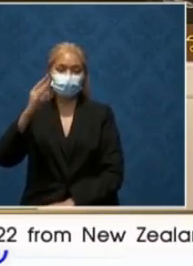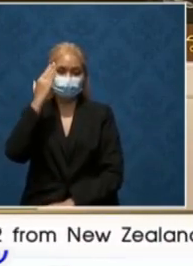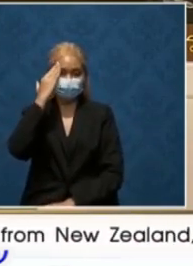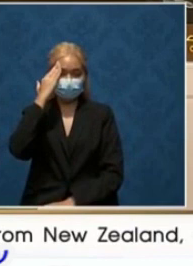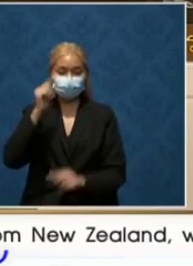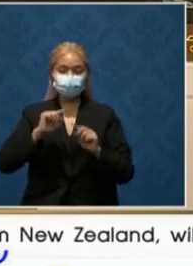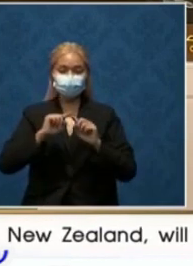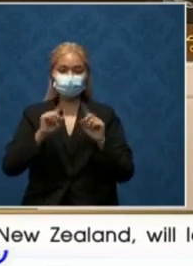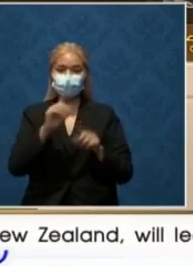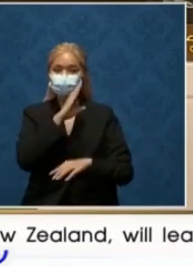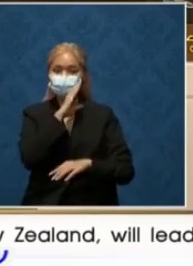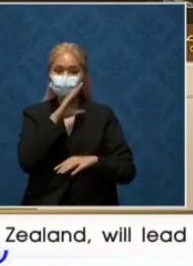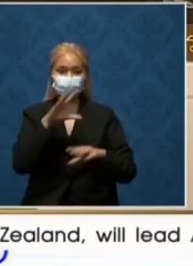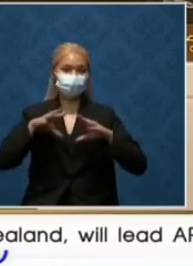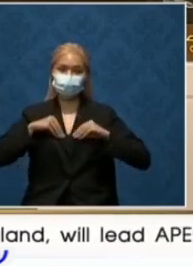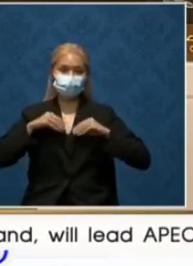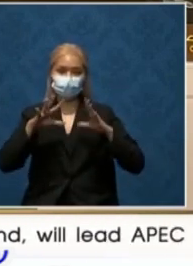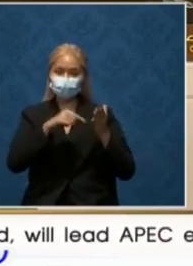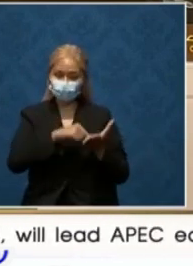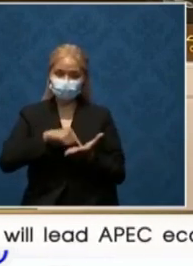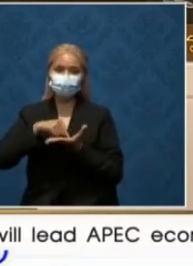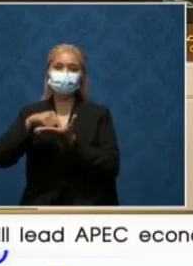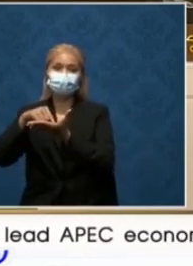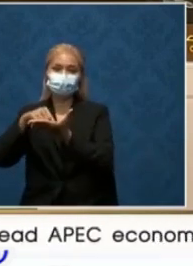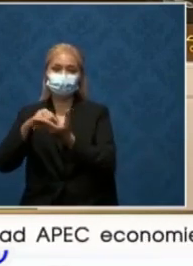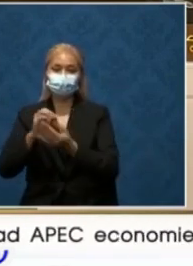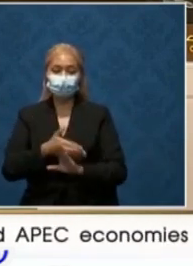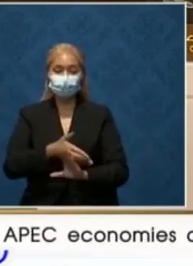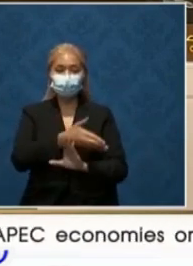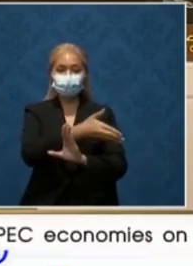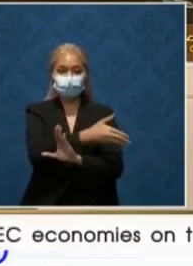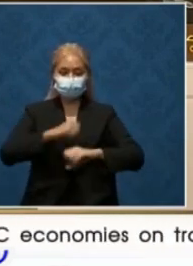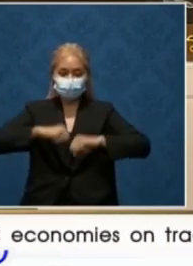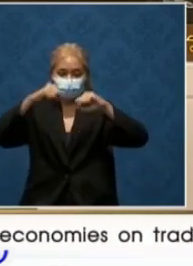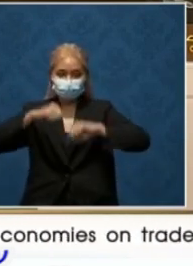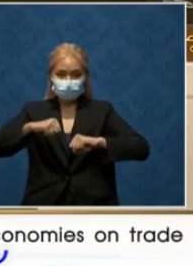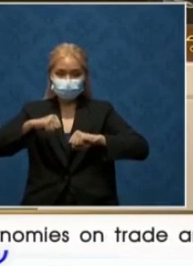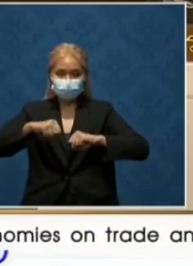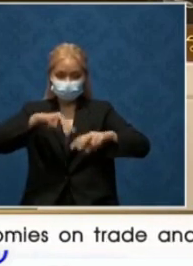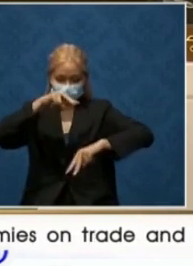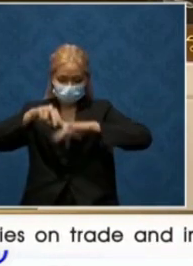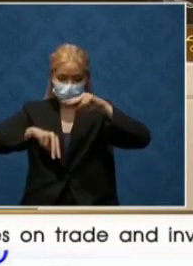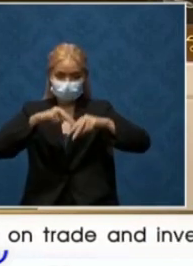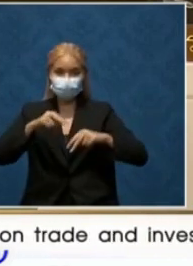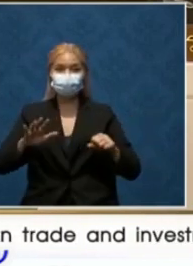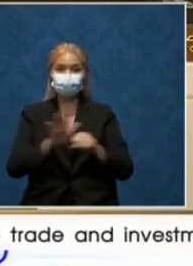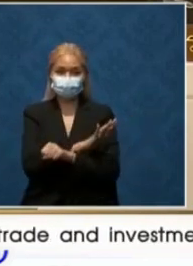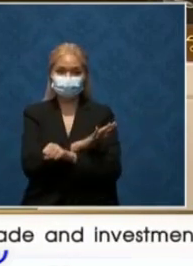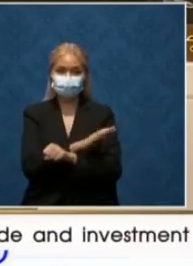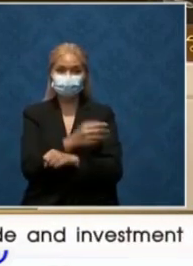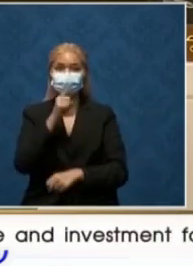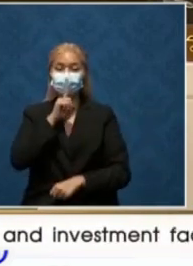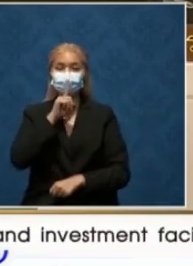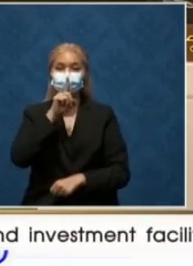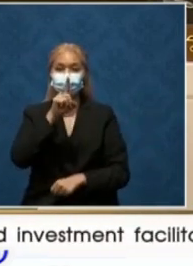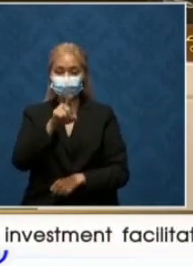ไม่เห็นชอบยัตติดังกล่าวนี้ก็จะตกไปนะครับขอลงมติตรวจสอบองค์ประชุมเรียบร้อยแล้วครบองค์นะครับขอถามม